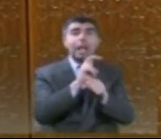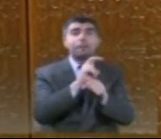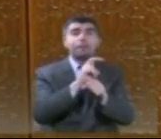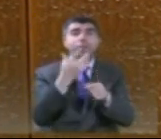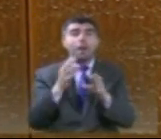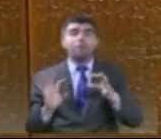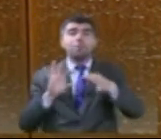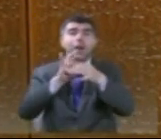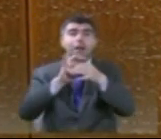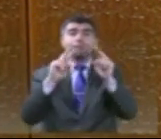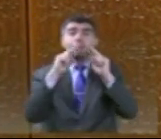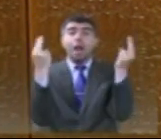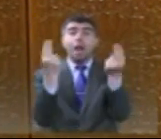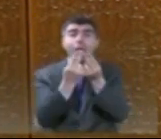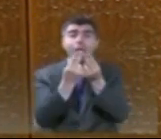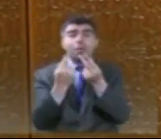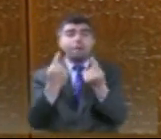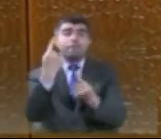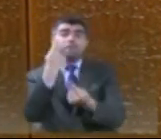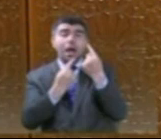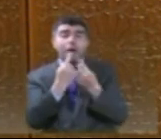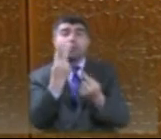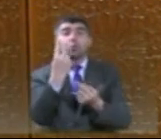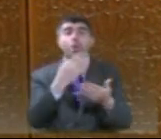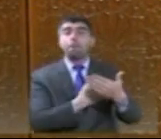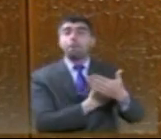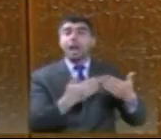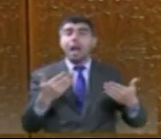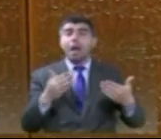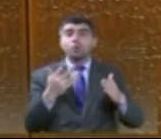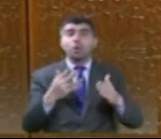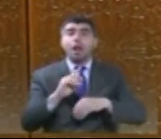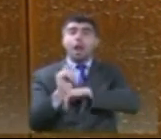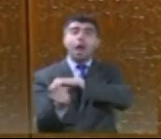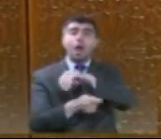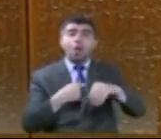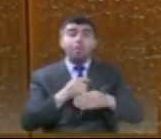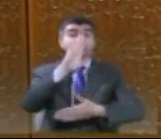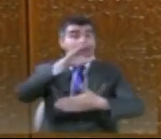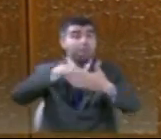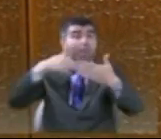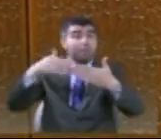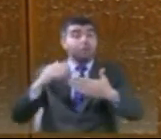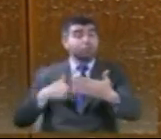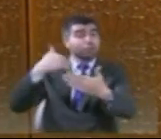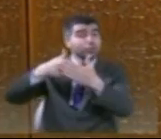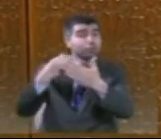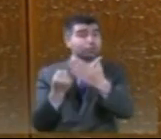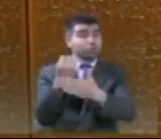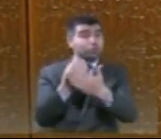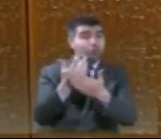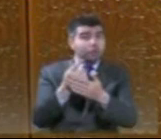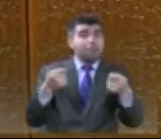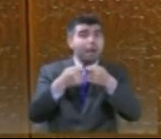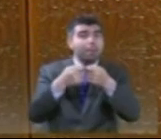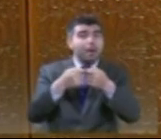المهيكلة، ثم أيضا كنتفاوضوا في قرض آخر 2 مليار باش نديروا الطرق الإقليمية، ثم في البرنامج المستقبلي كنحاولوا ما أمكن الصيانة تأخذ